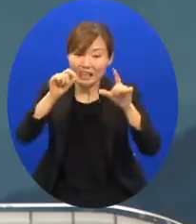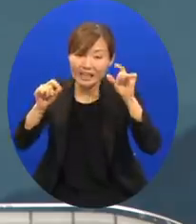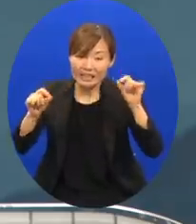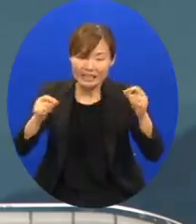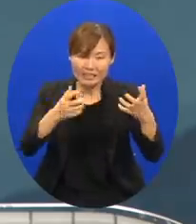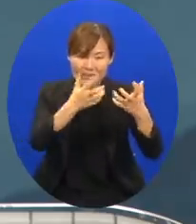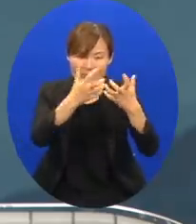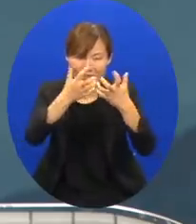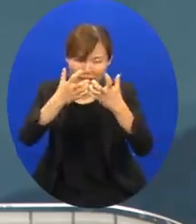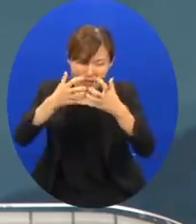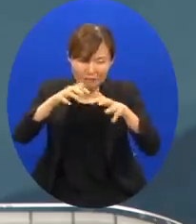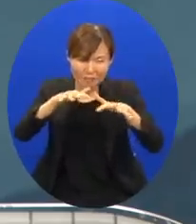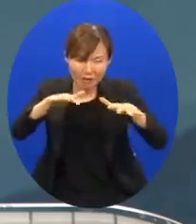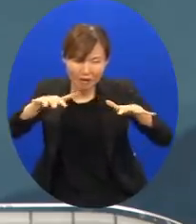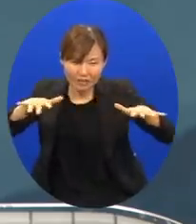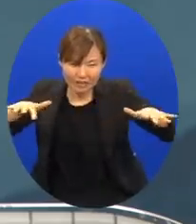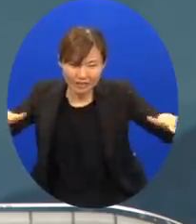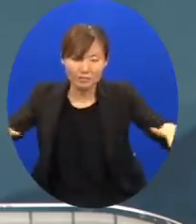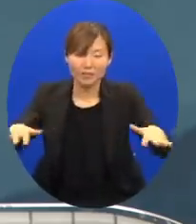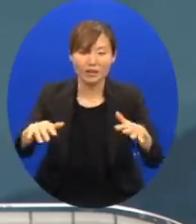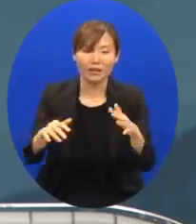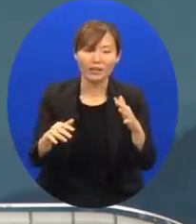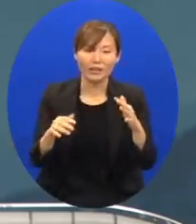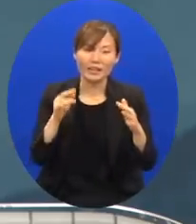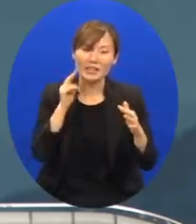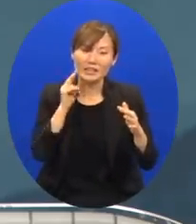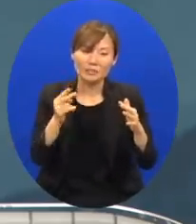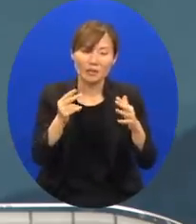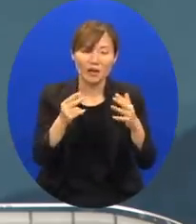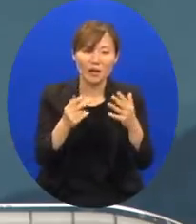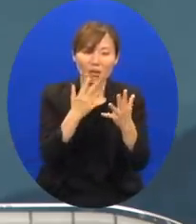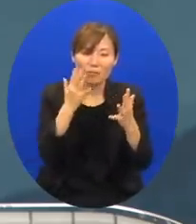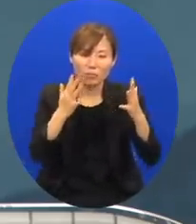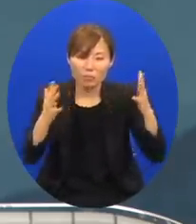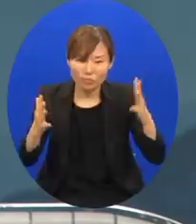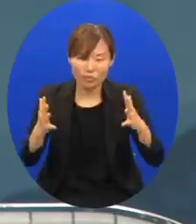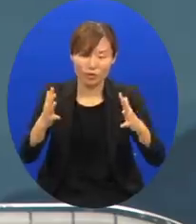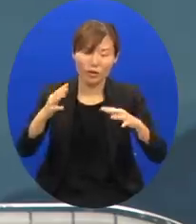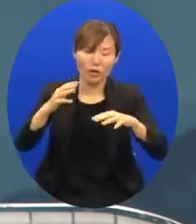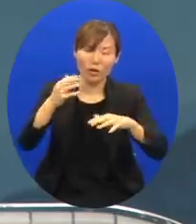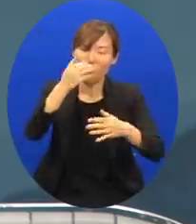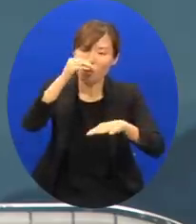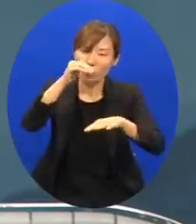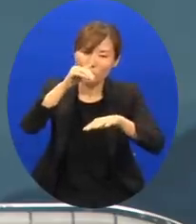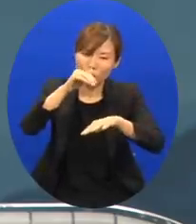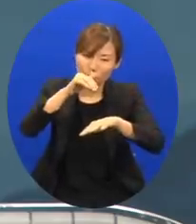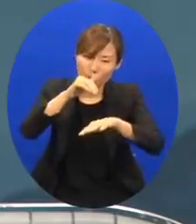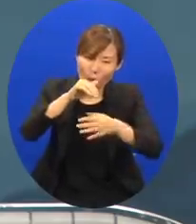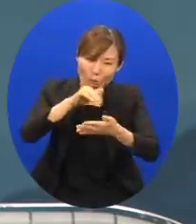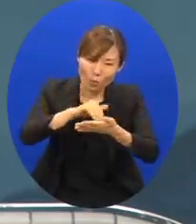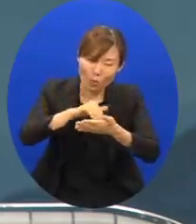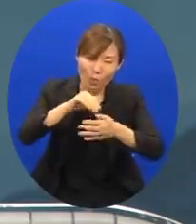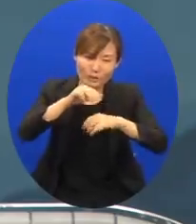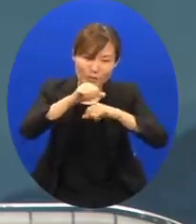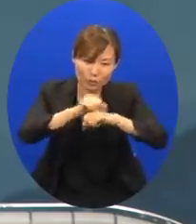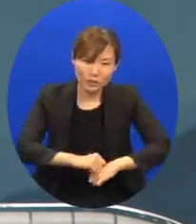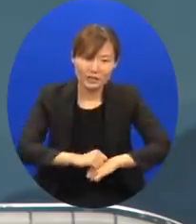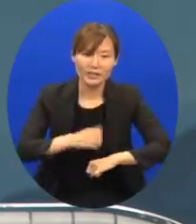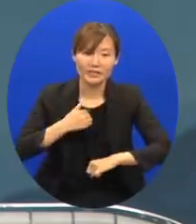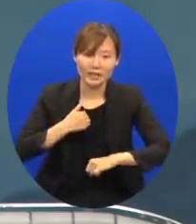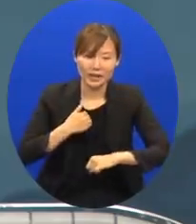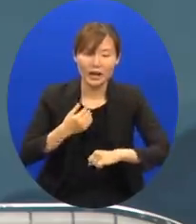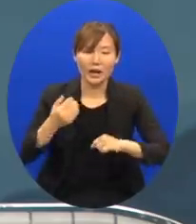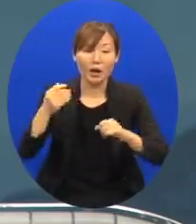퍼졌으며 그 지면이 거친 풀로 덮여 있고 돌담이 무너져 있기로 내가 보고 생각이 기뻤고 내가 보고